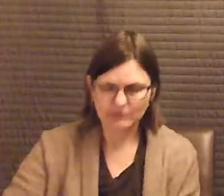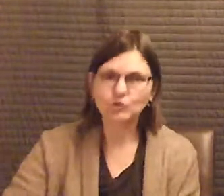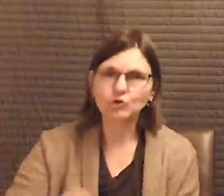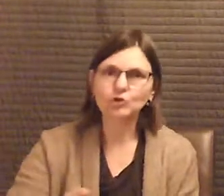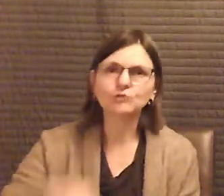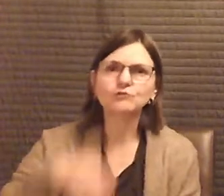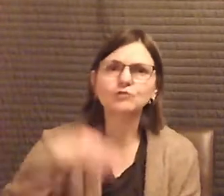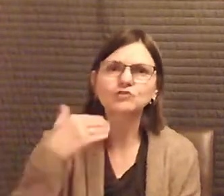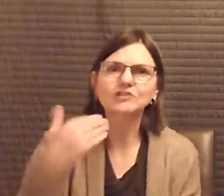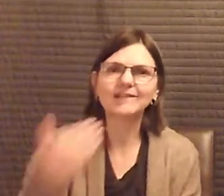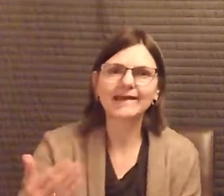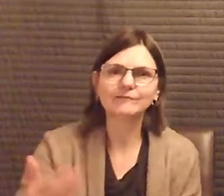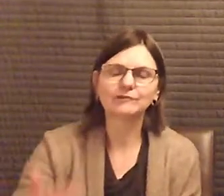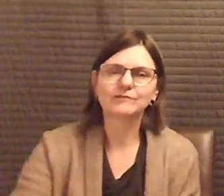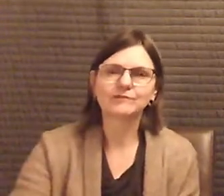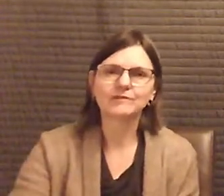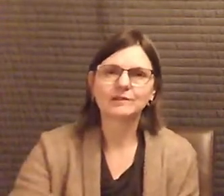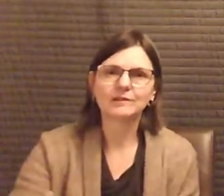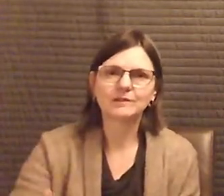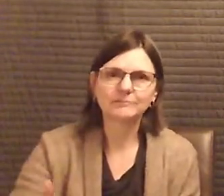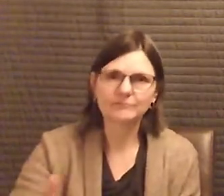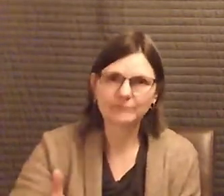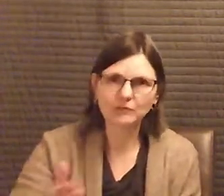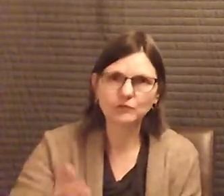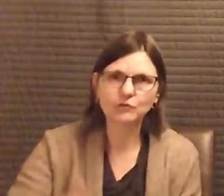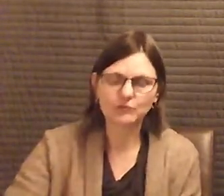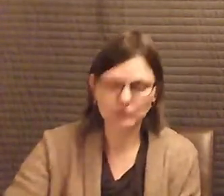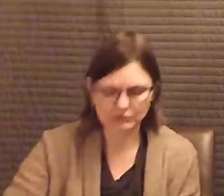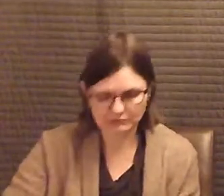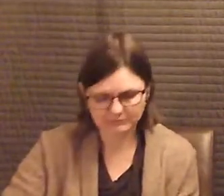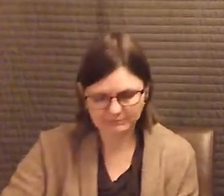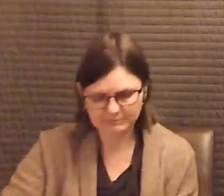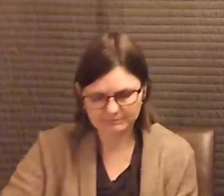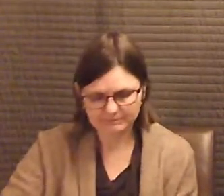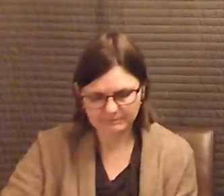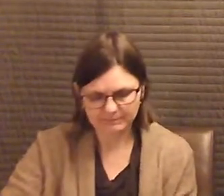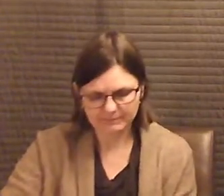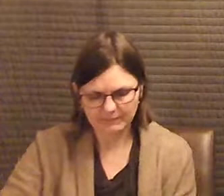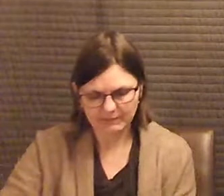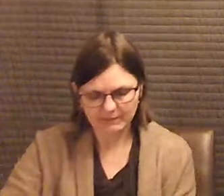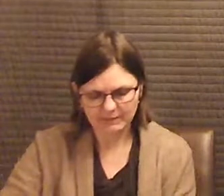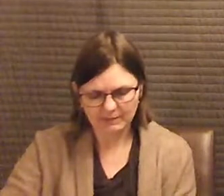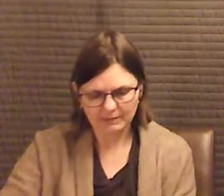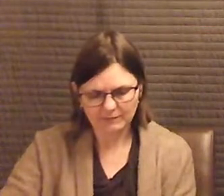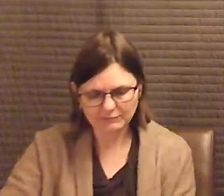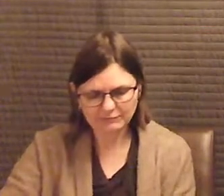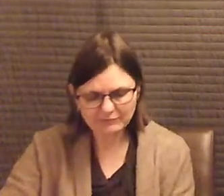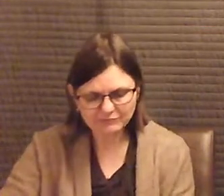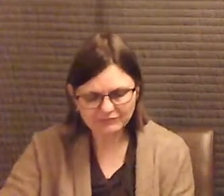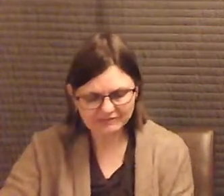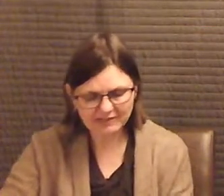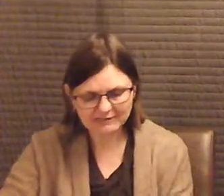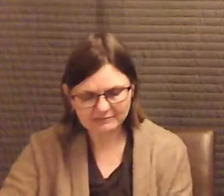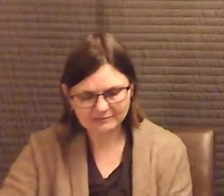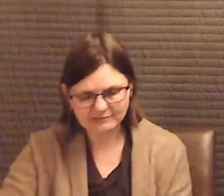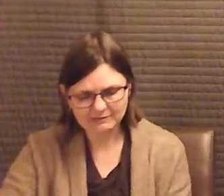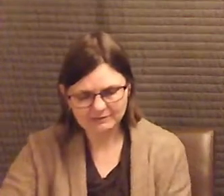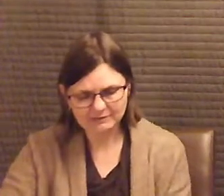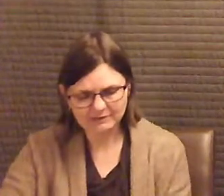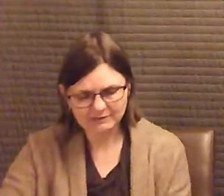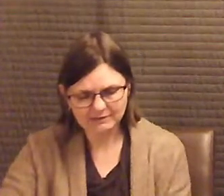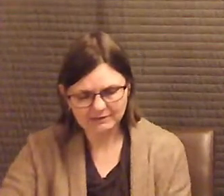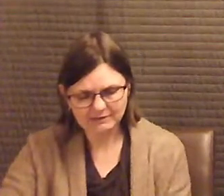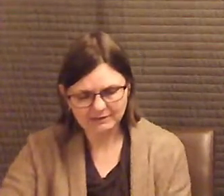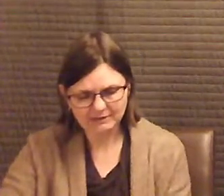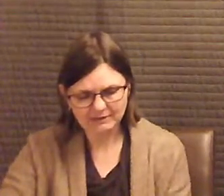vlak te kunnen voedsel geven de worden door met het woord van god dit 6 een rus tony van het is 25 staan dus